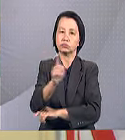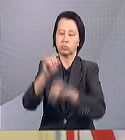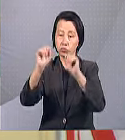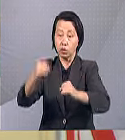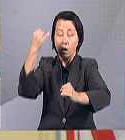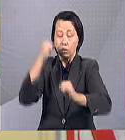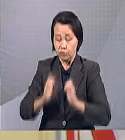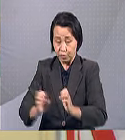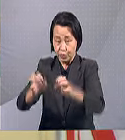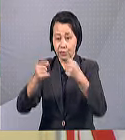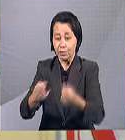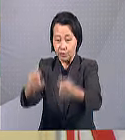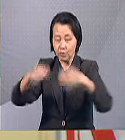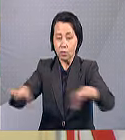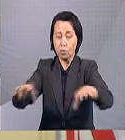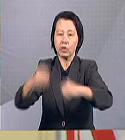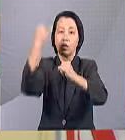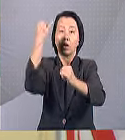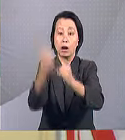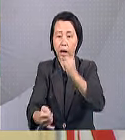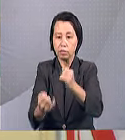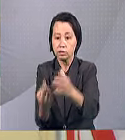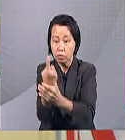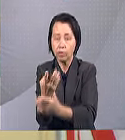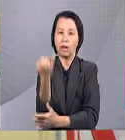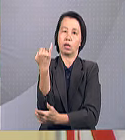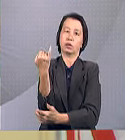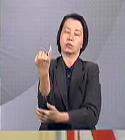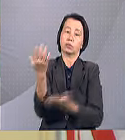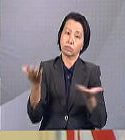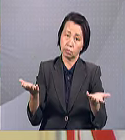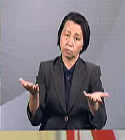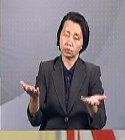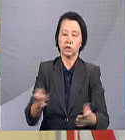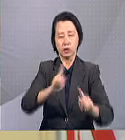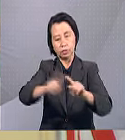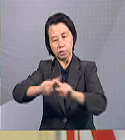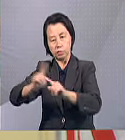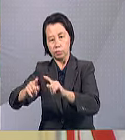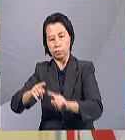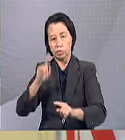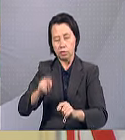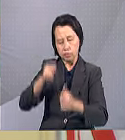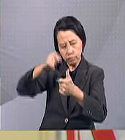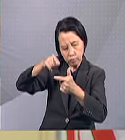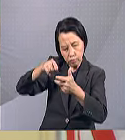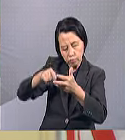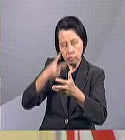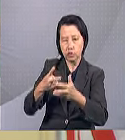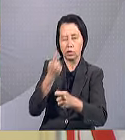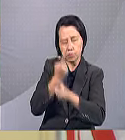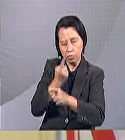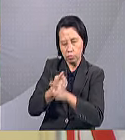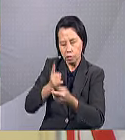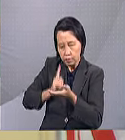boleh membawa kepada pelbagai kemungkinan yang tak diingini. Pelbagai aspek perlu dinilai satu